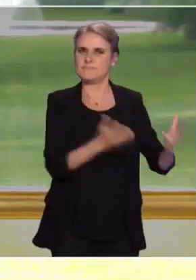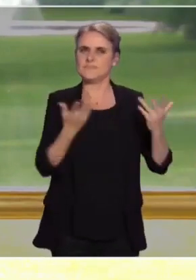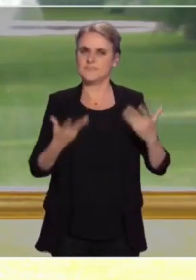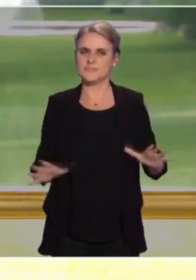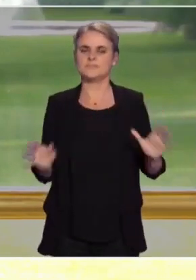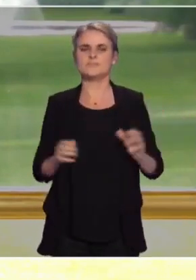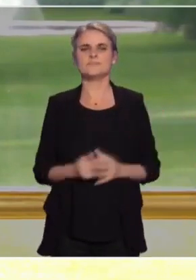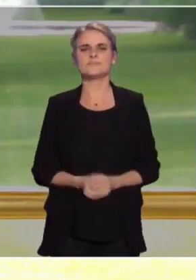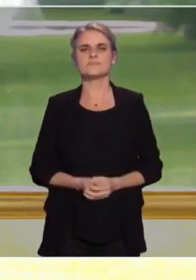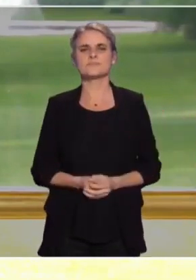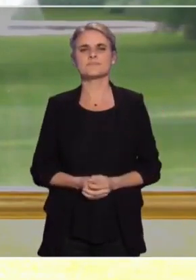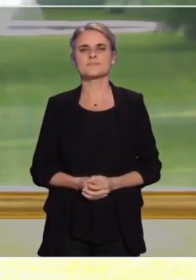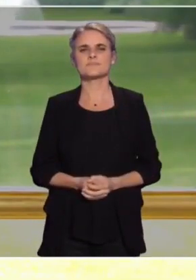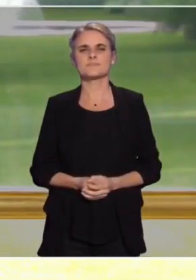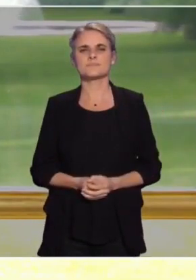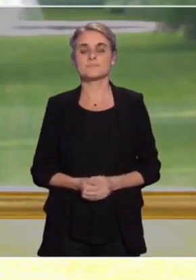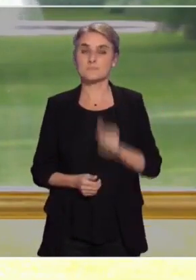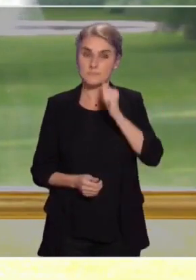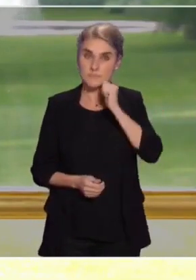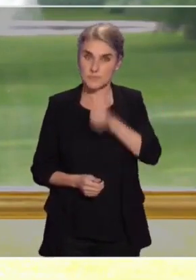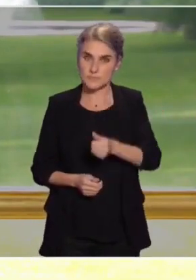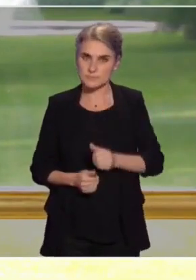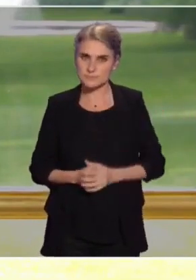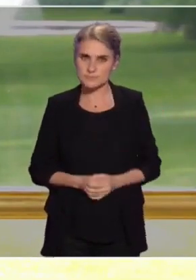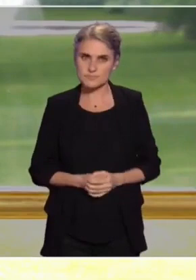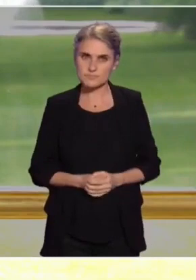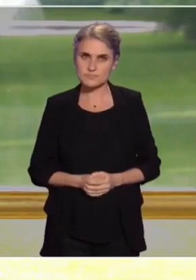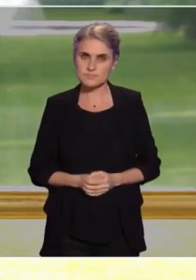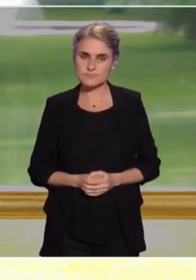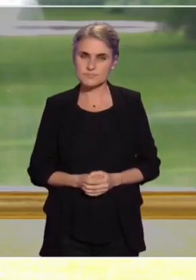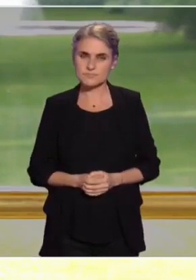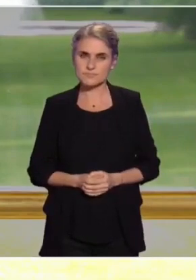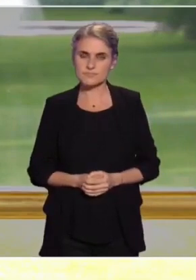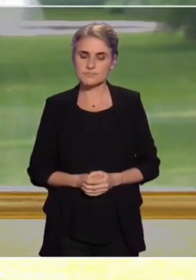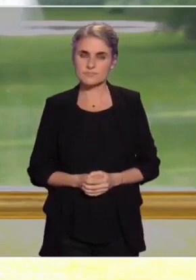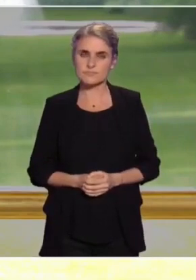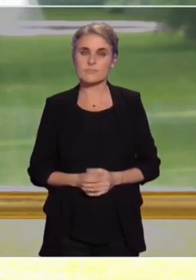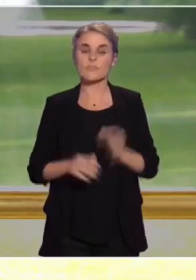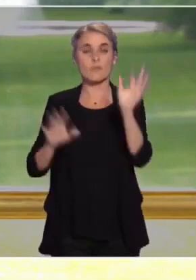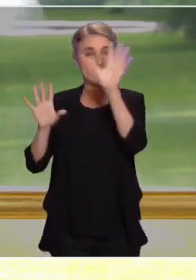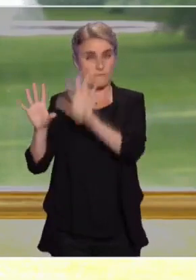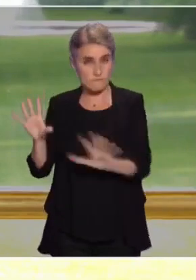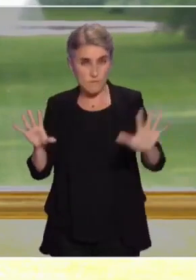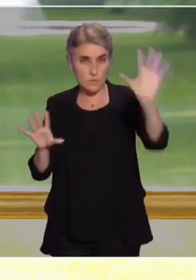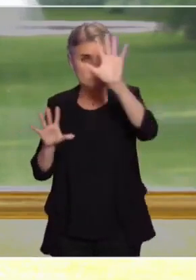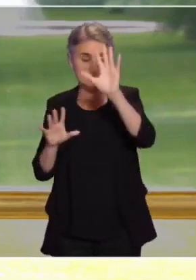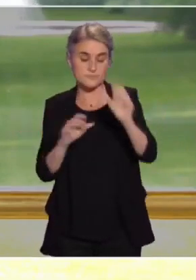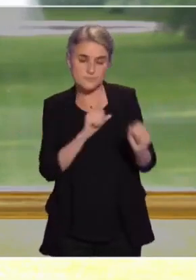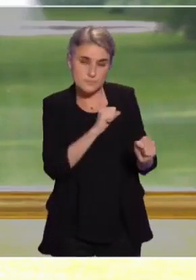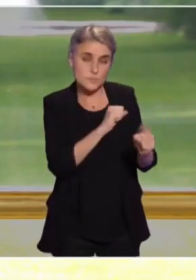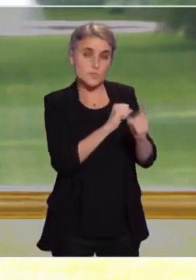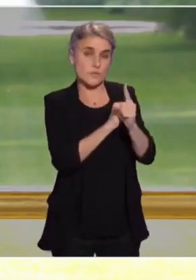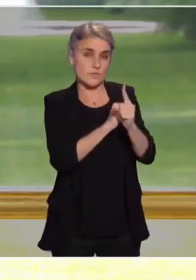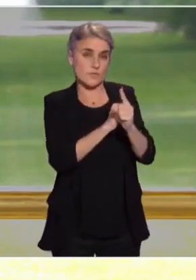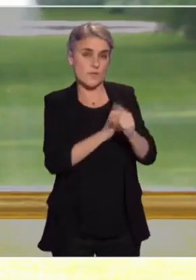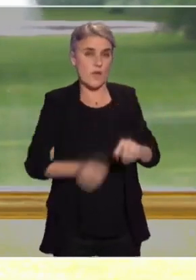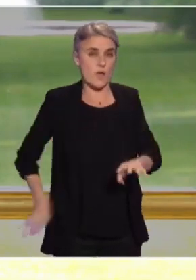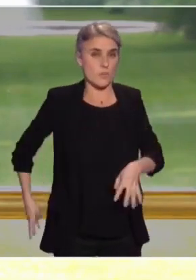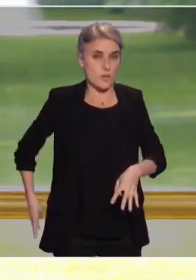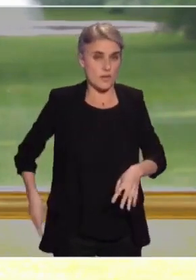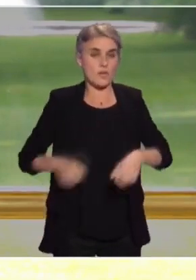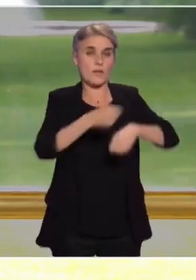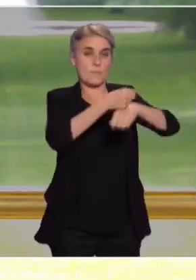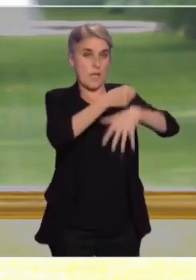traverser dès demain tout le territoire à l'exception de mayotte et de la guyane où le virus circule